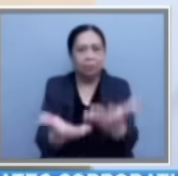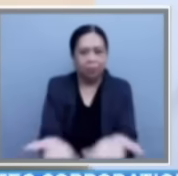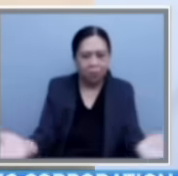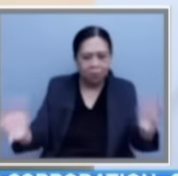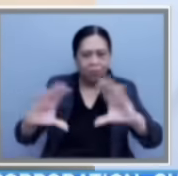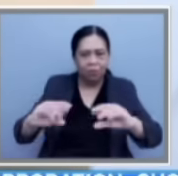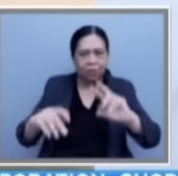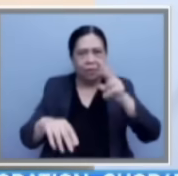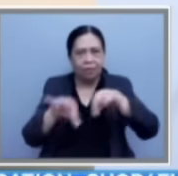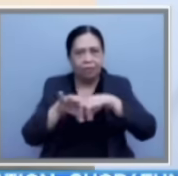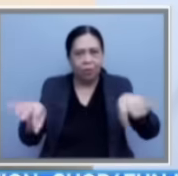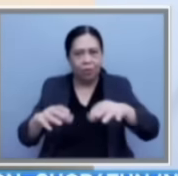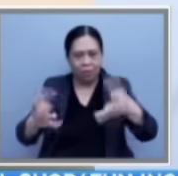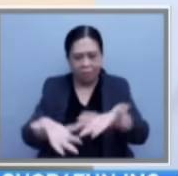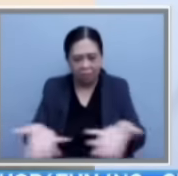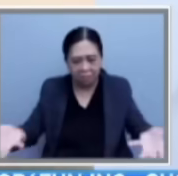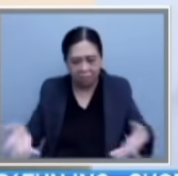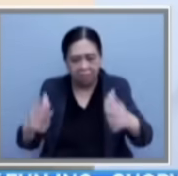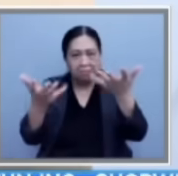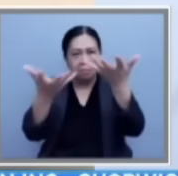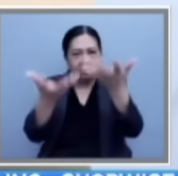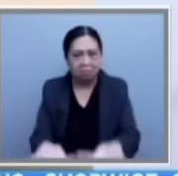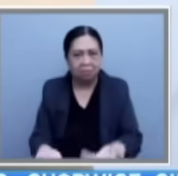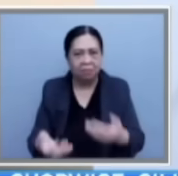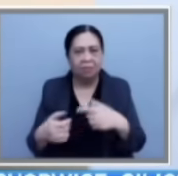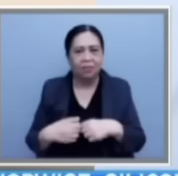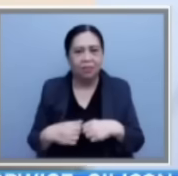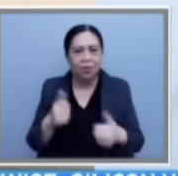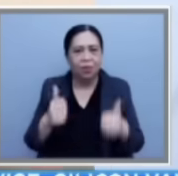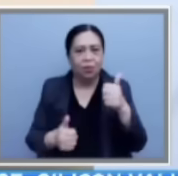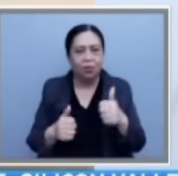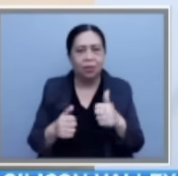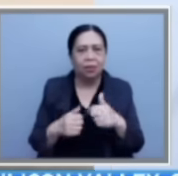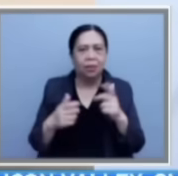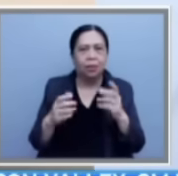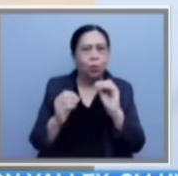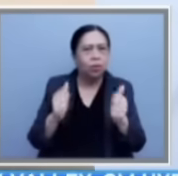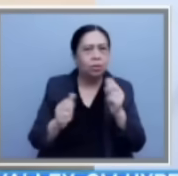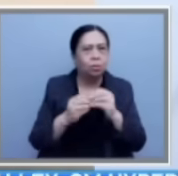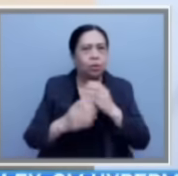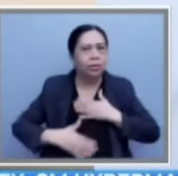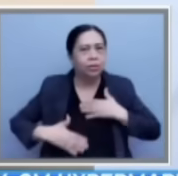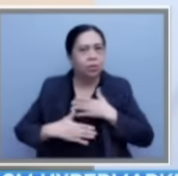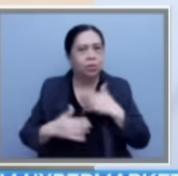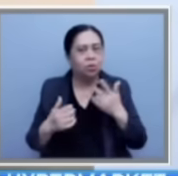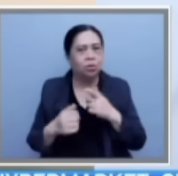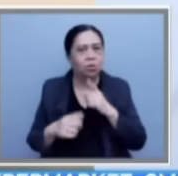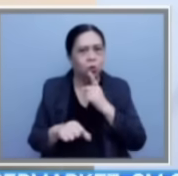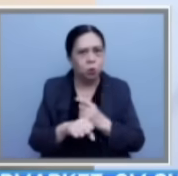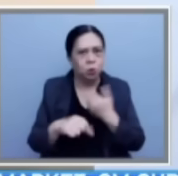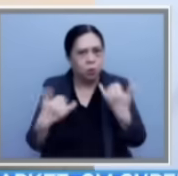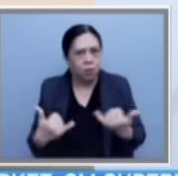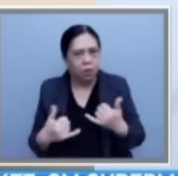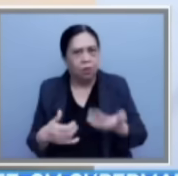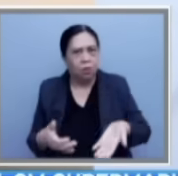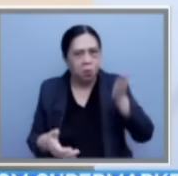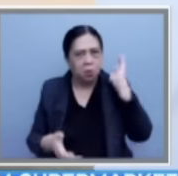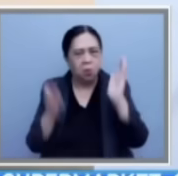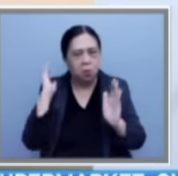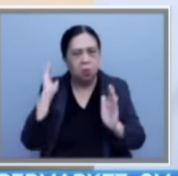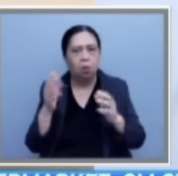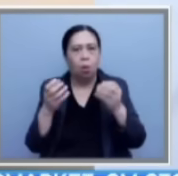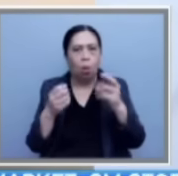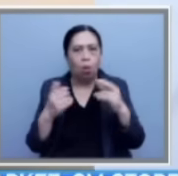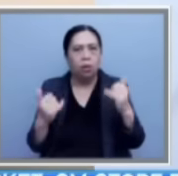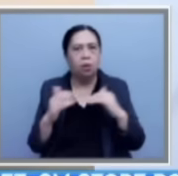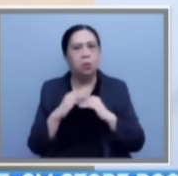floor Galing ka second floor may salo Anong mas enjoy Anong mas enjoy gawin yung mano-mano o yung ngayon na puro kable na at ako minsan